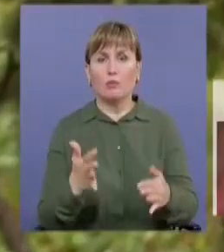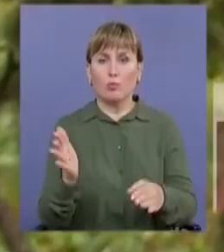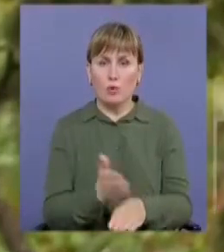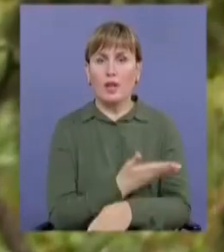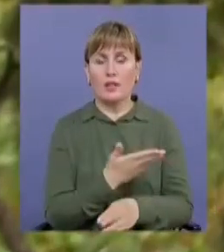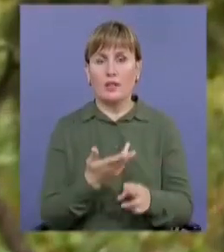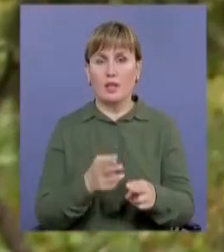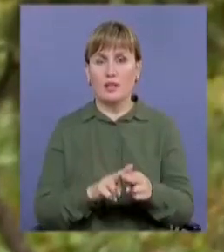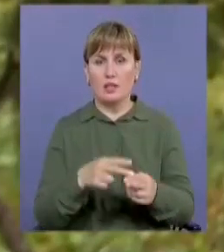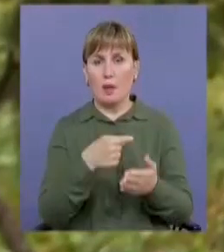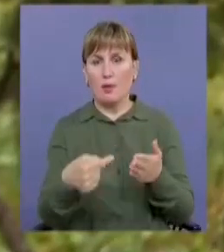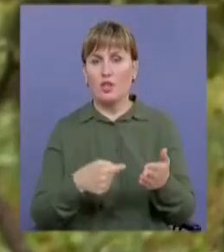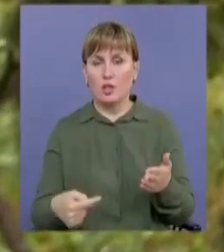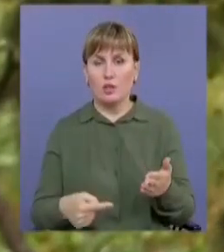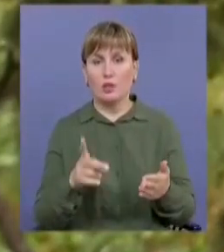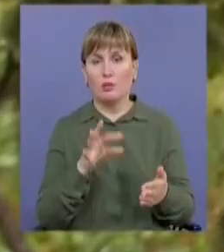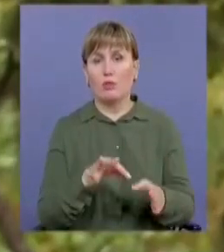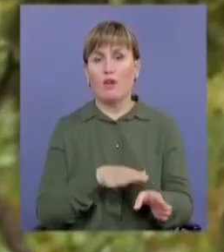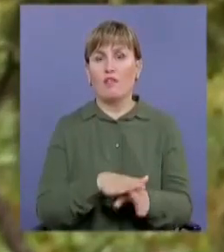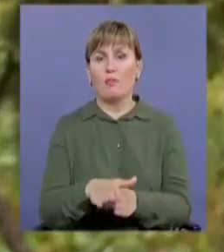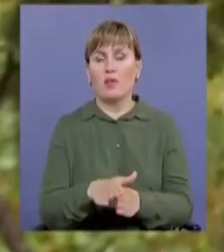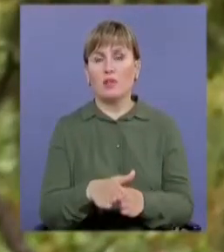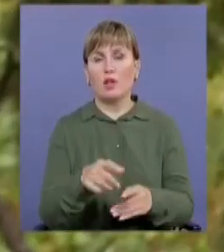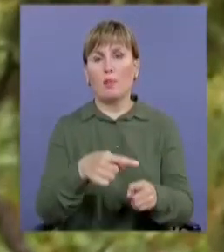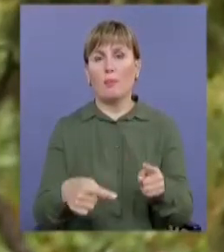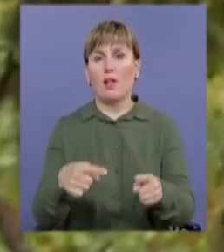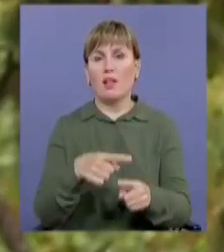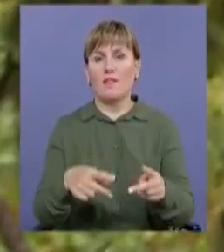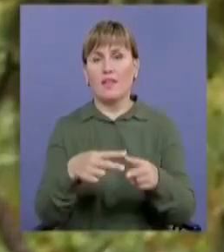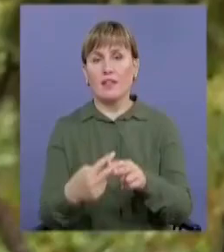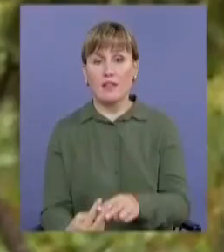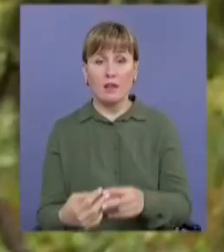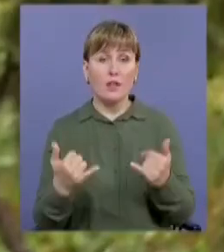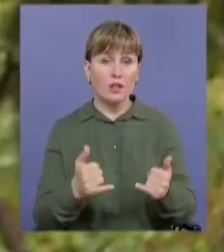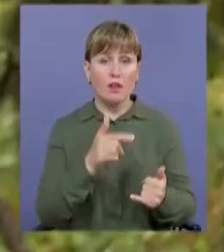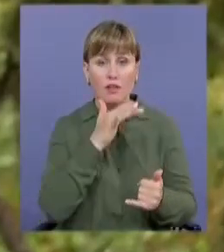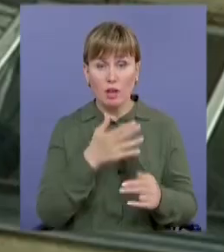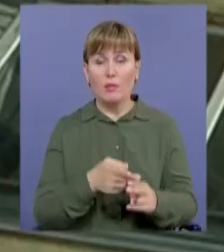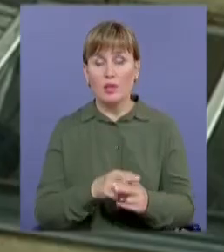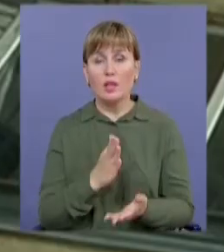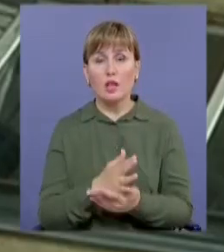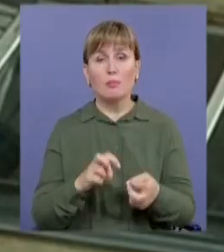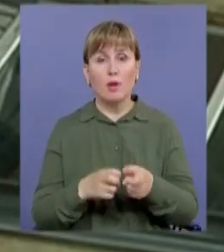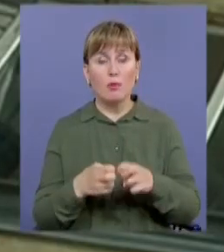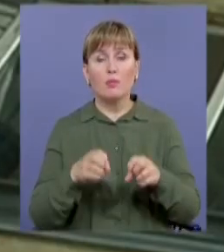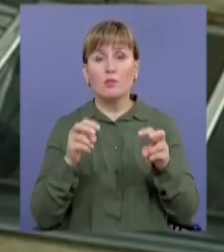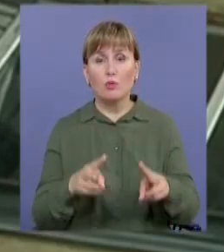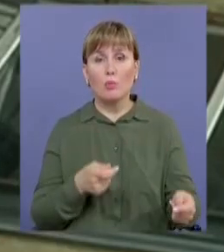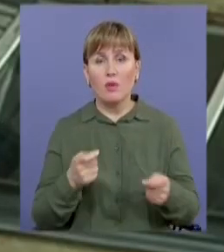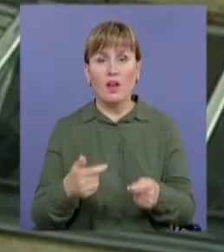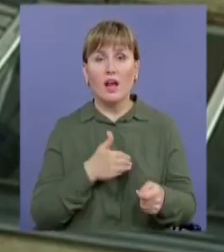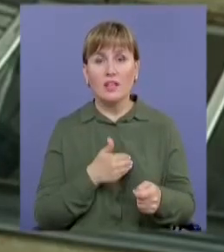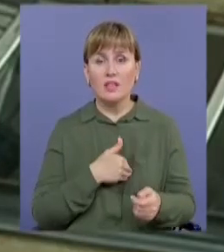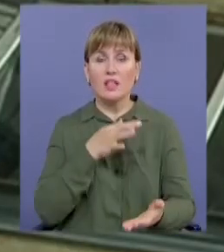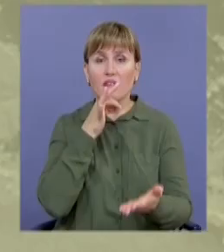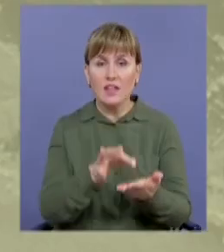устранить данные замечания, но они выполнялись частично. В настоящее время присутствует эта проблема. Специалисты управления намерены